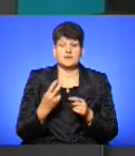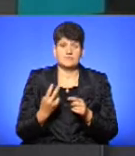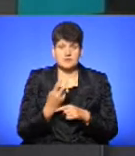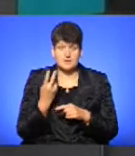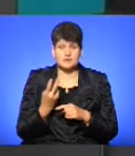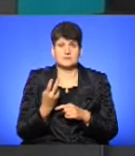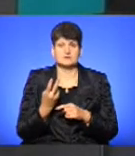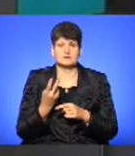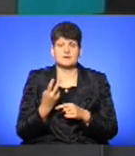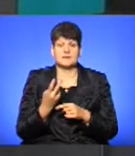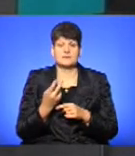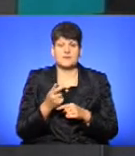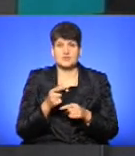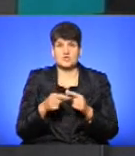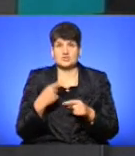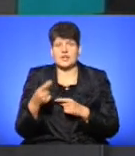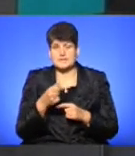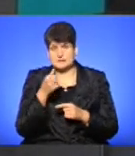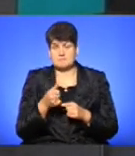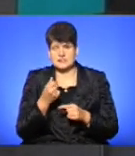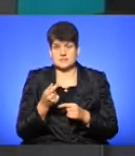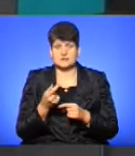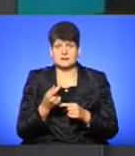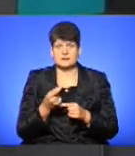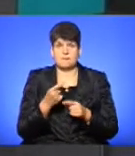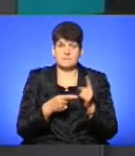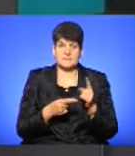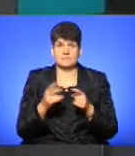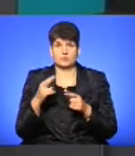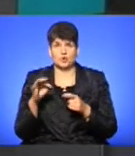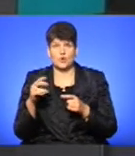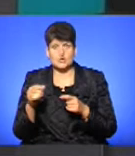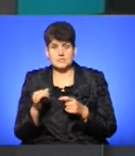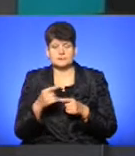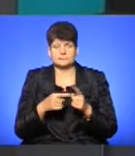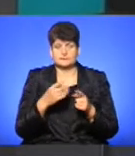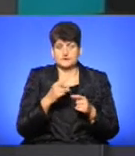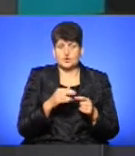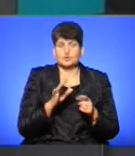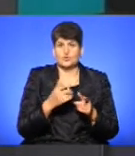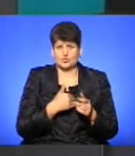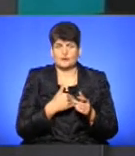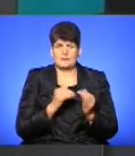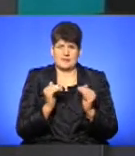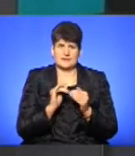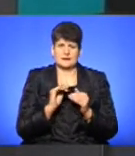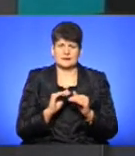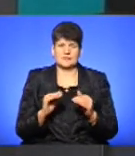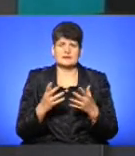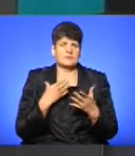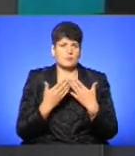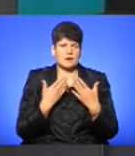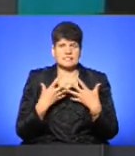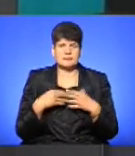з місяць, на протязі через місяць. Тому, якщо батьки хочуть щепити маленьких дітей, обов'язково треба радитися сімейними